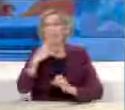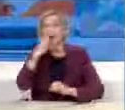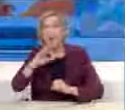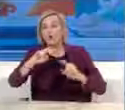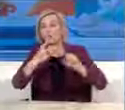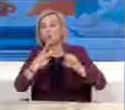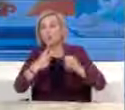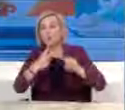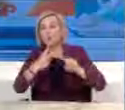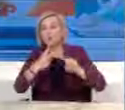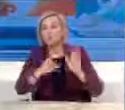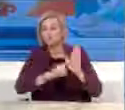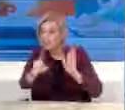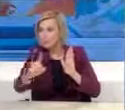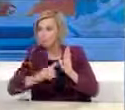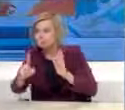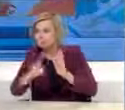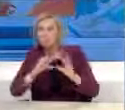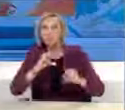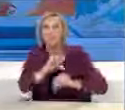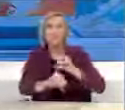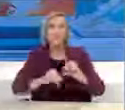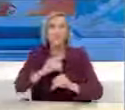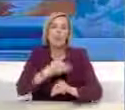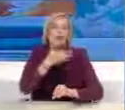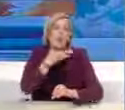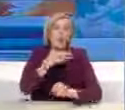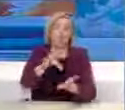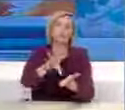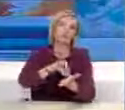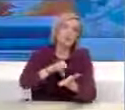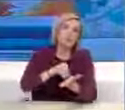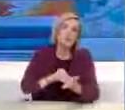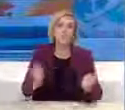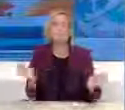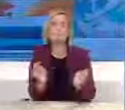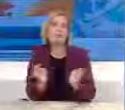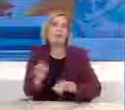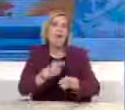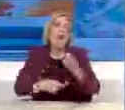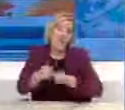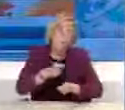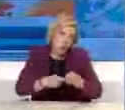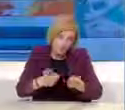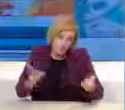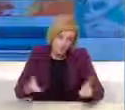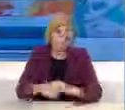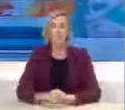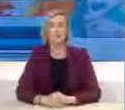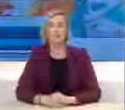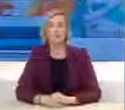2. Μετάβαση σε εν λειτουργία κατάστημα προμηθειών αγαθών πρώτης ανάγκης, σούπερ μάρκετ, μίνι μάρκετ, όπου δεν είναι δυνατή η αποστολή